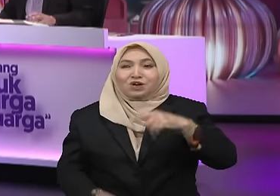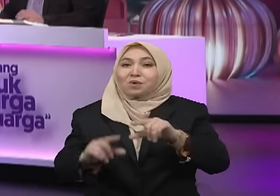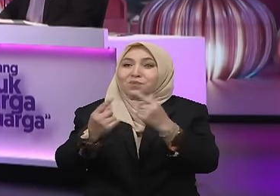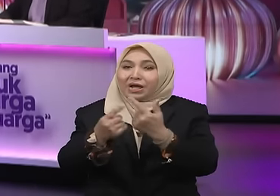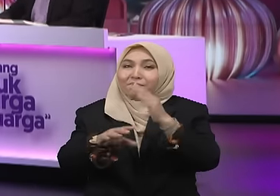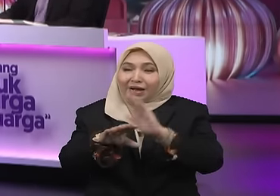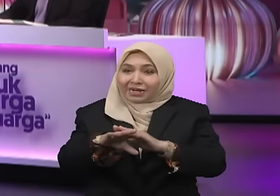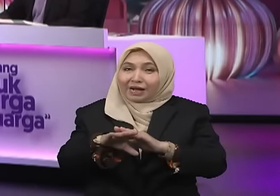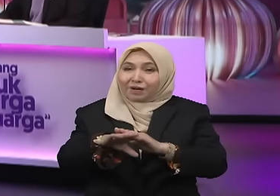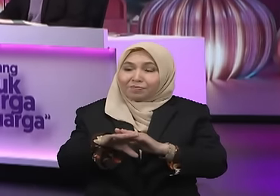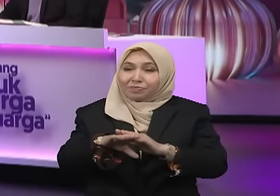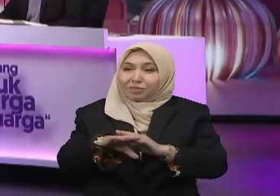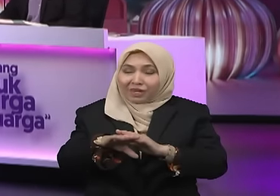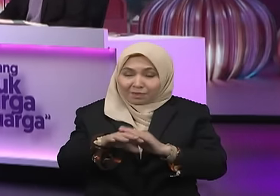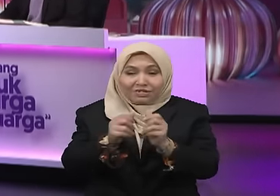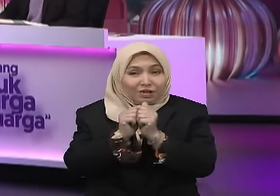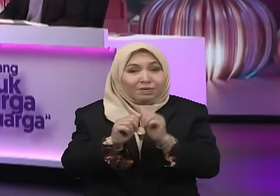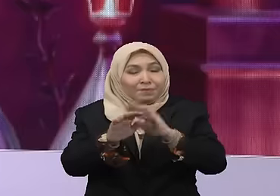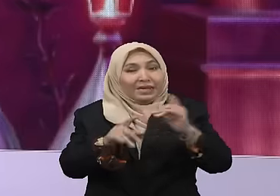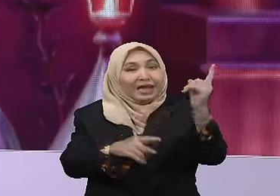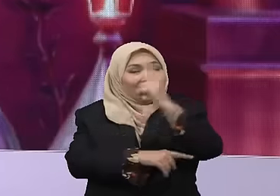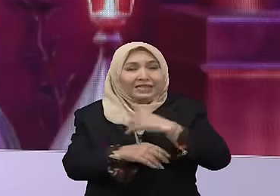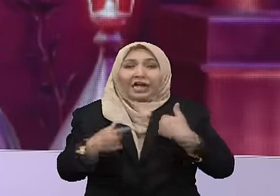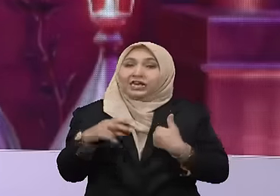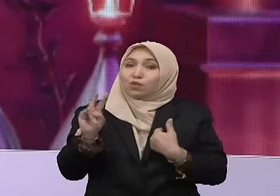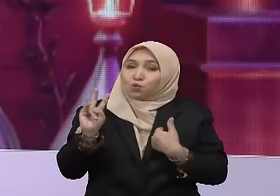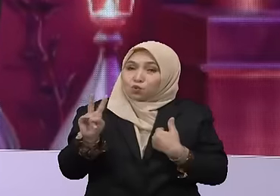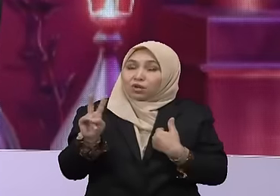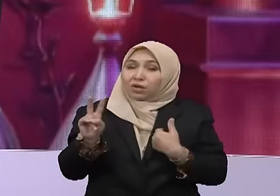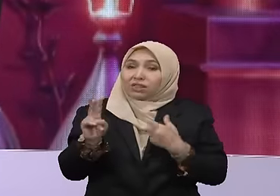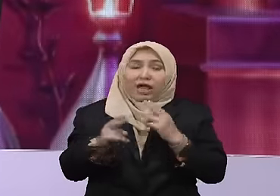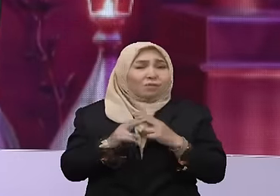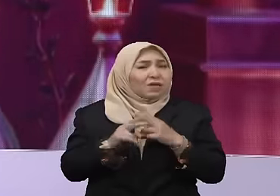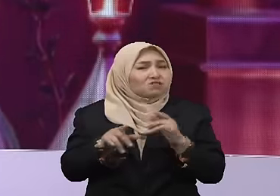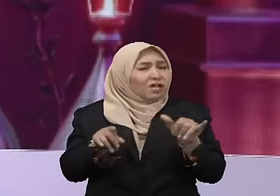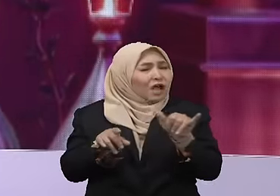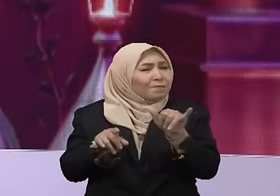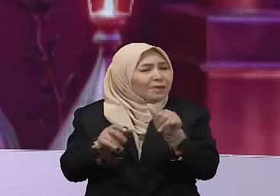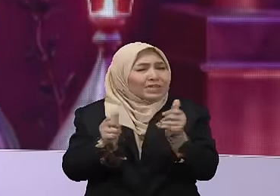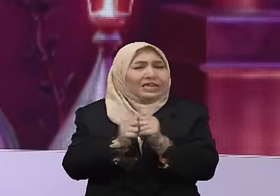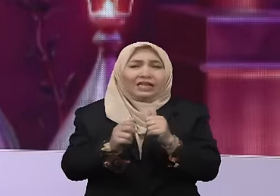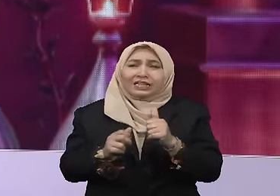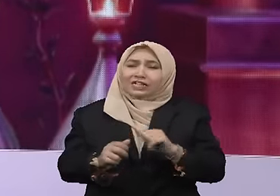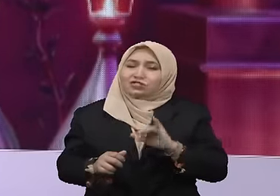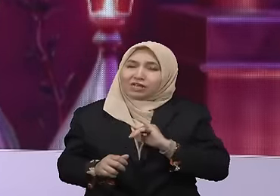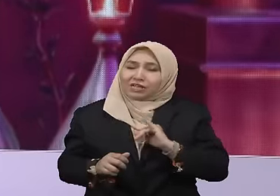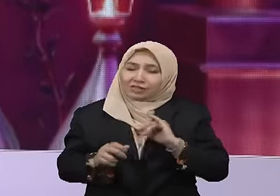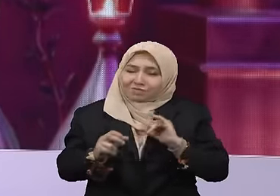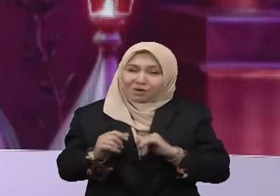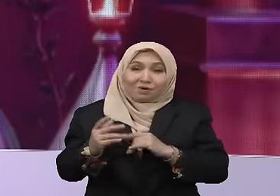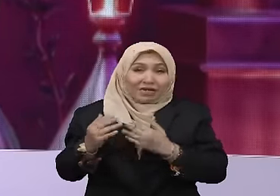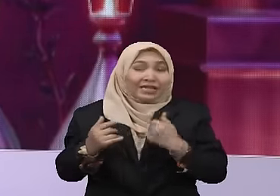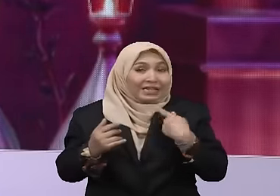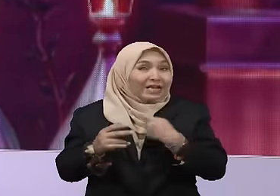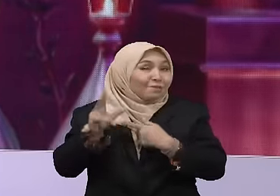pada yang bersama pada hari ini ada dua nama yang sama dengan saya. Oh, dengan Ustaz Tir. Insya-Allah. Ya, adakah kita